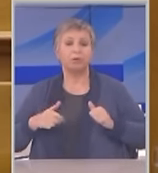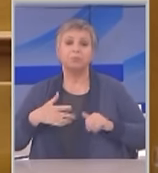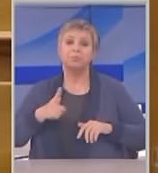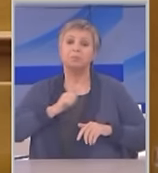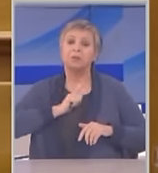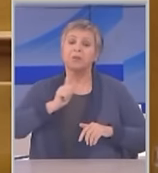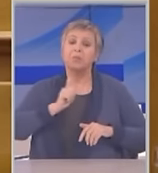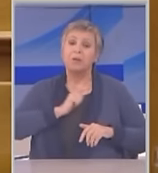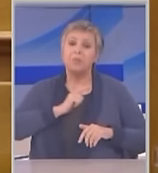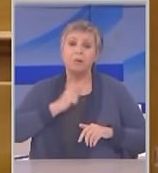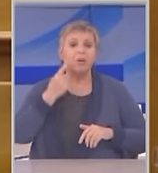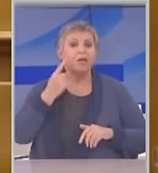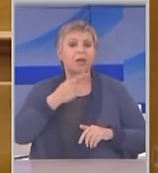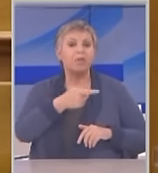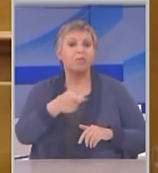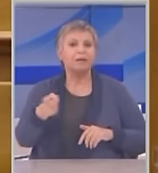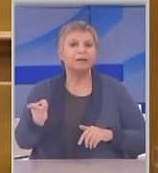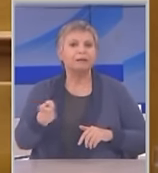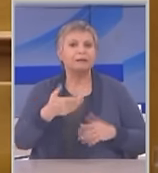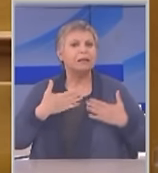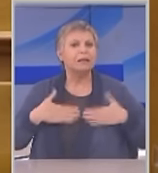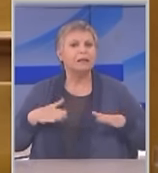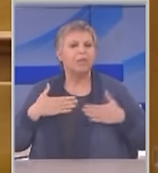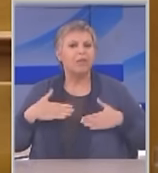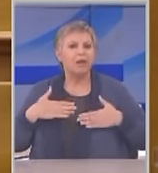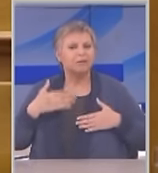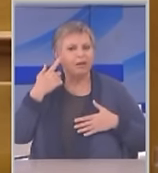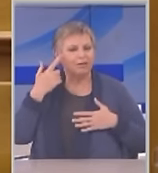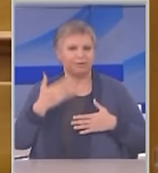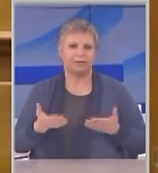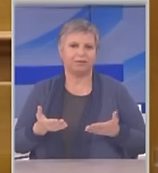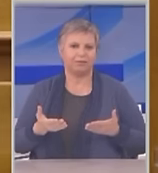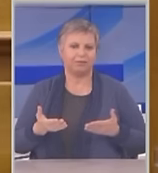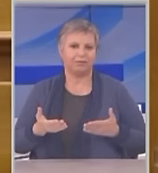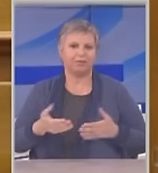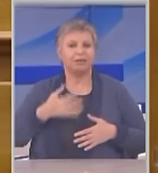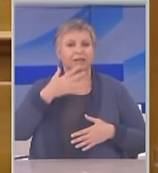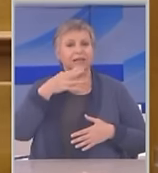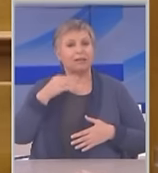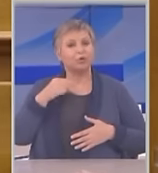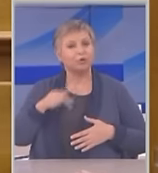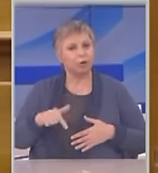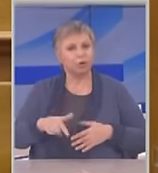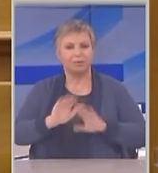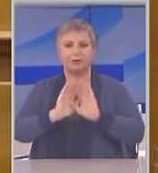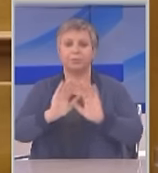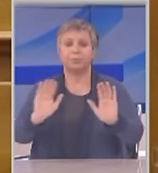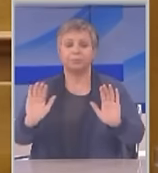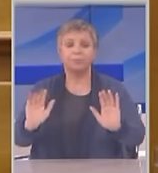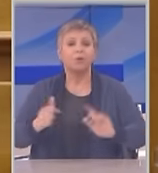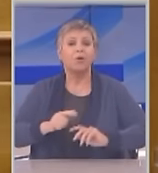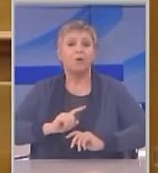να κριθούν οι προθέσεις όλων μας. Στο πλαίσιο αυτό λοιπόν, σήμερα καλώ το Σώμα να